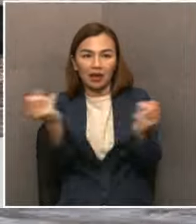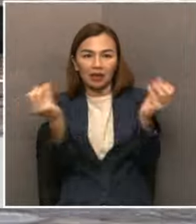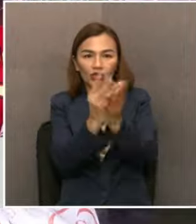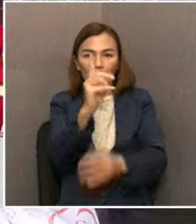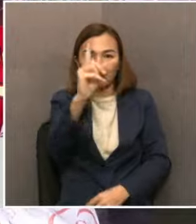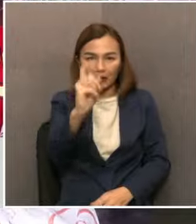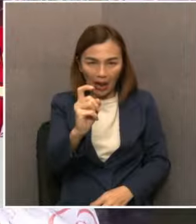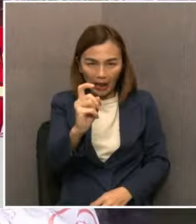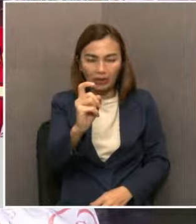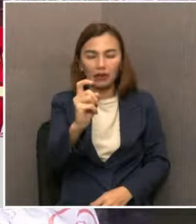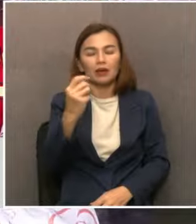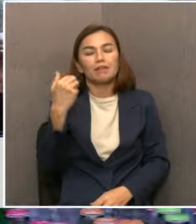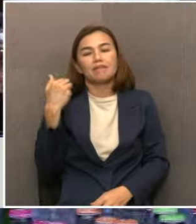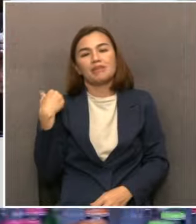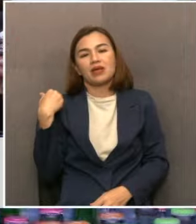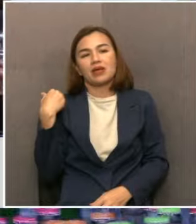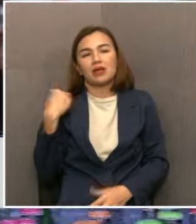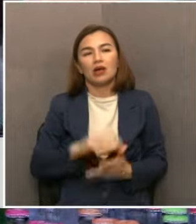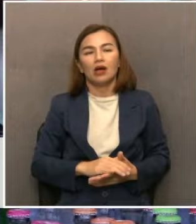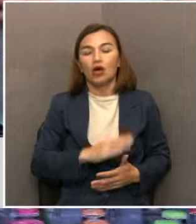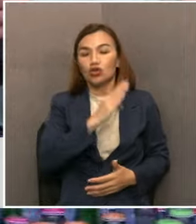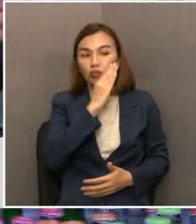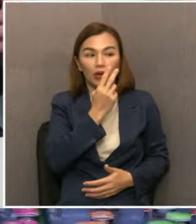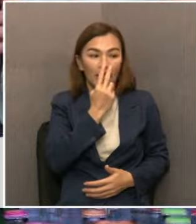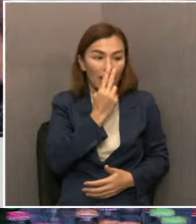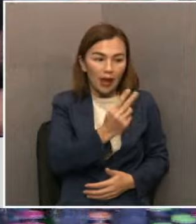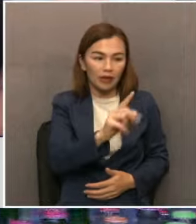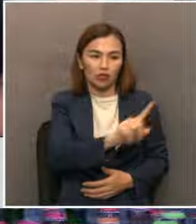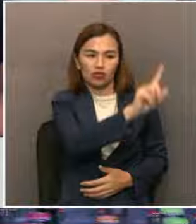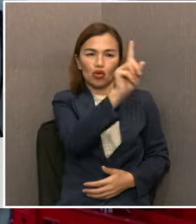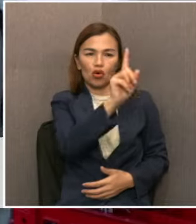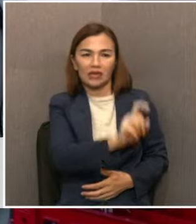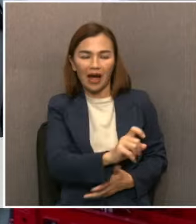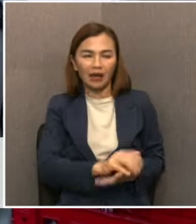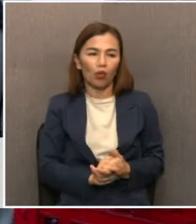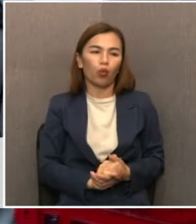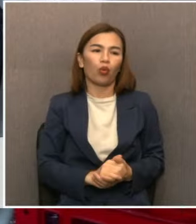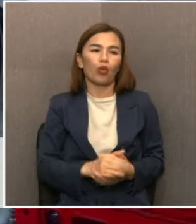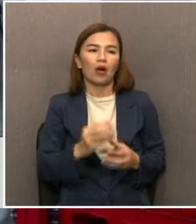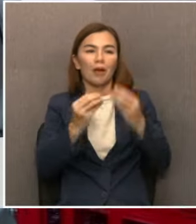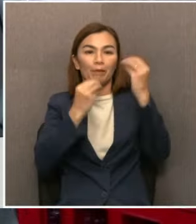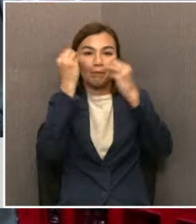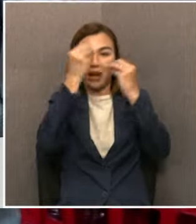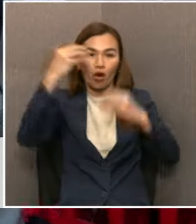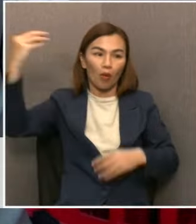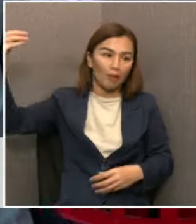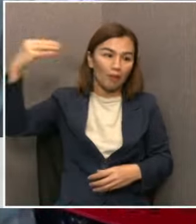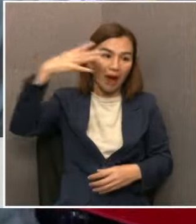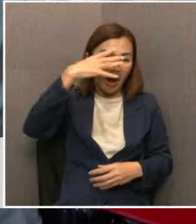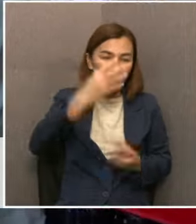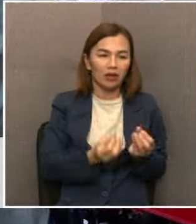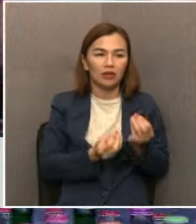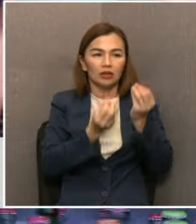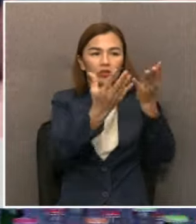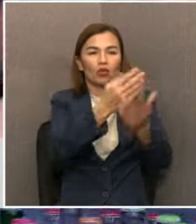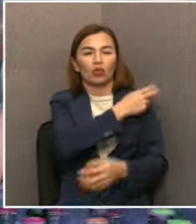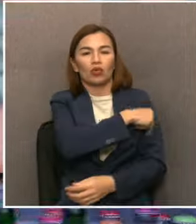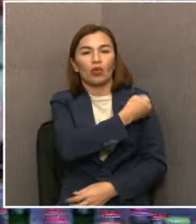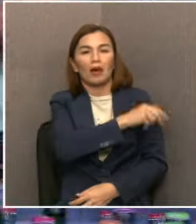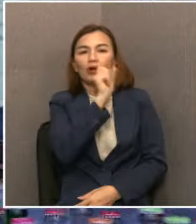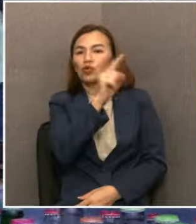ครับหากเริ่มมีอาการเนี่ยหรือว่าพบผู้ที่มีอาการสงสัยว่าจะเป็นโรคลมแดดก็ควรที่จะรีบนำตัวส่งโรงพยาบาลที่